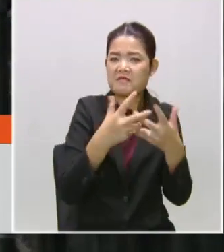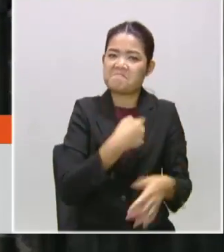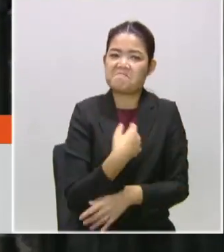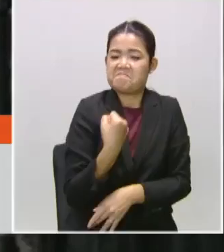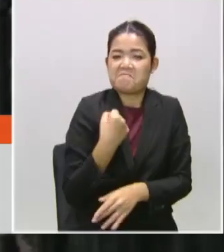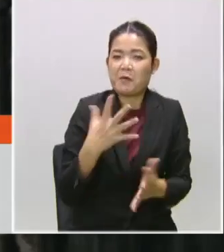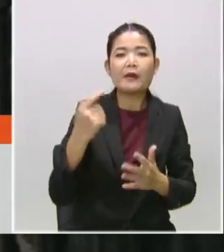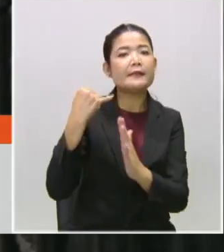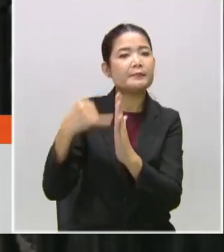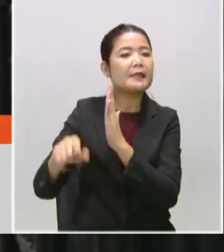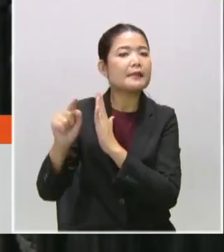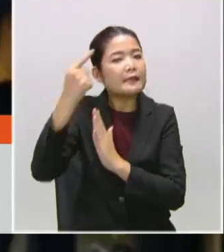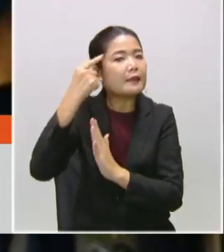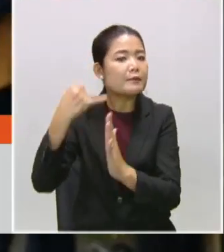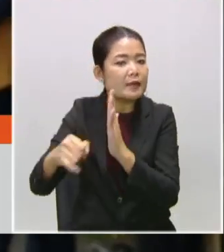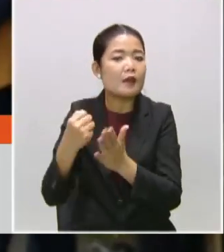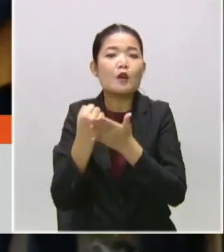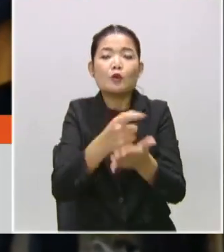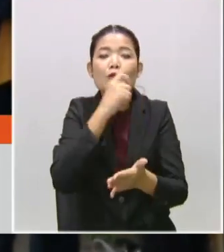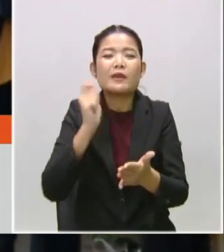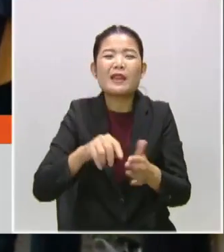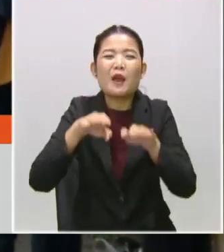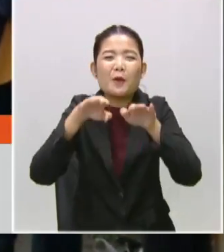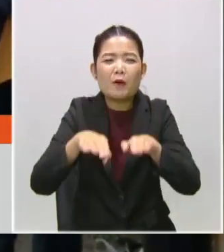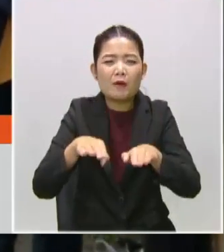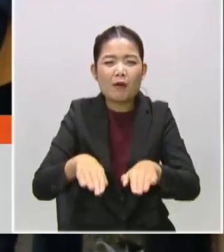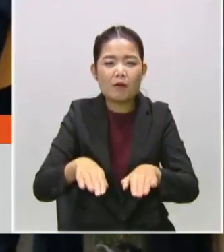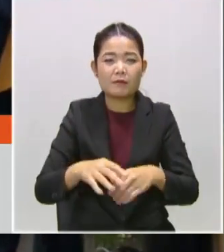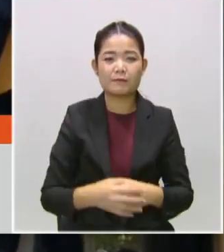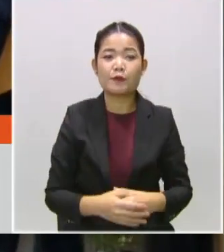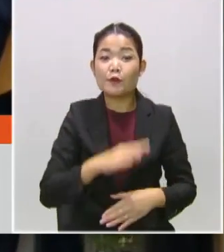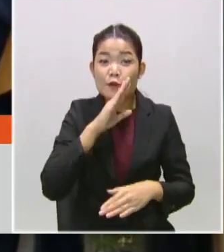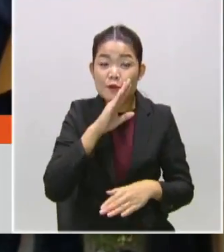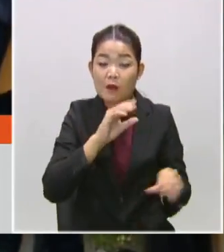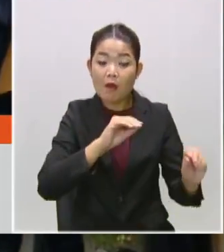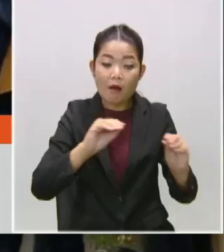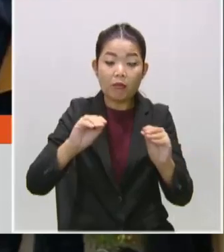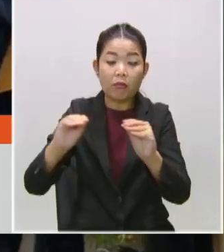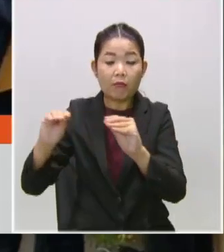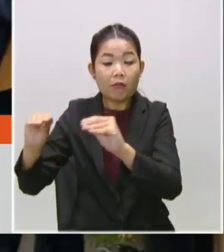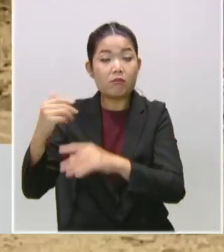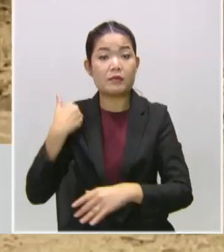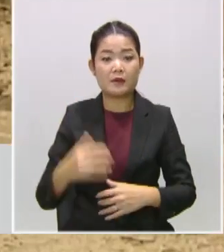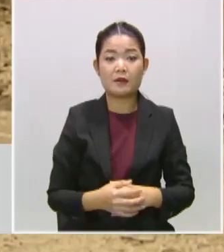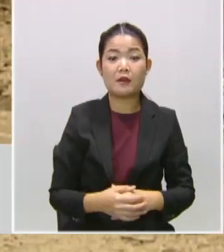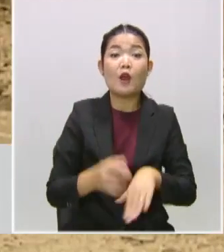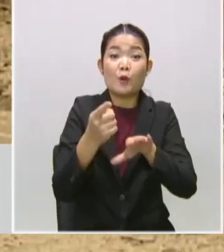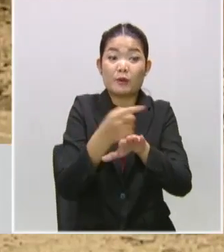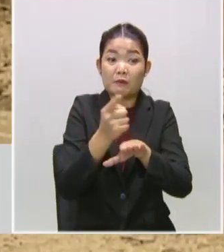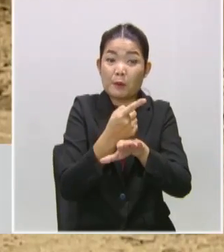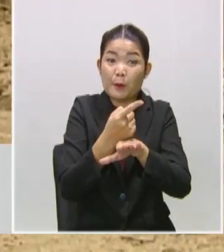ากพอและความช่วยเหลือแก่ยูเครนน่าจะหดหายไปเมื่อเวลาเลื่อนผ่านเลยไปนะคะพร้อมระบุว่ารถถังเหล่